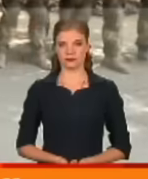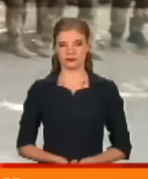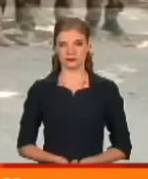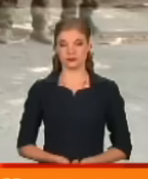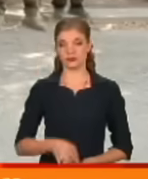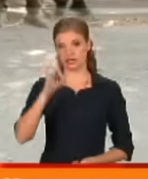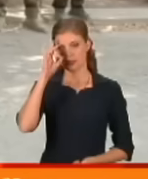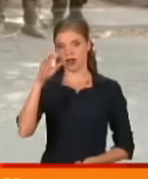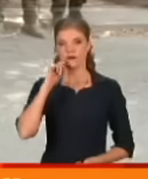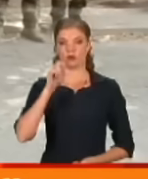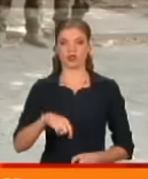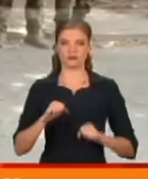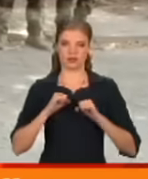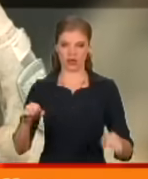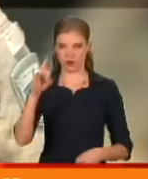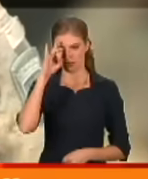Слава Україні!